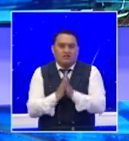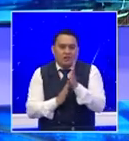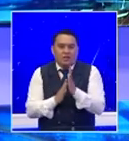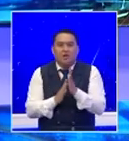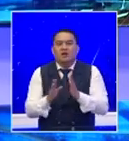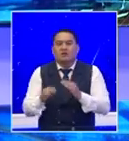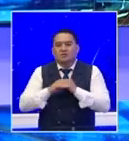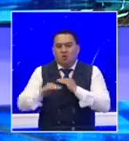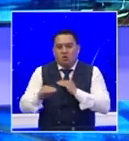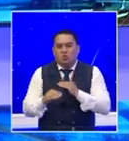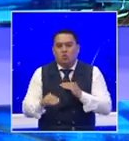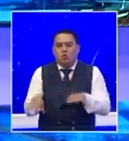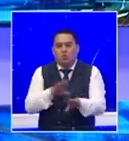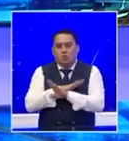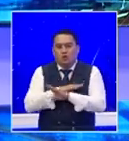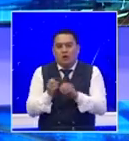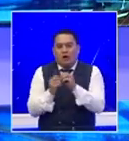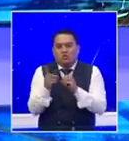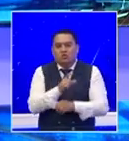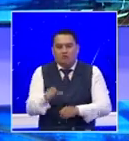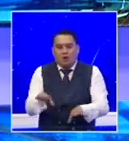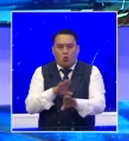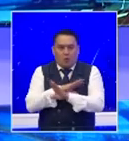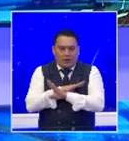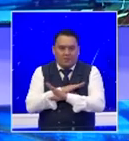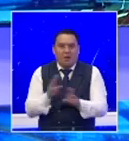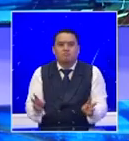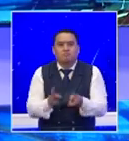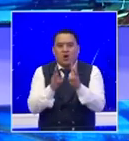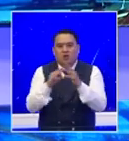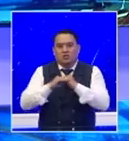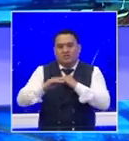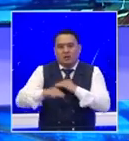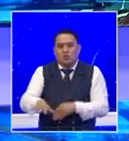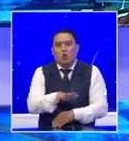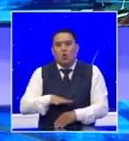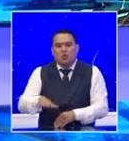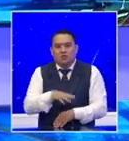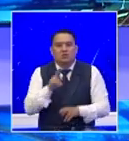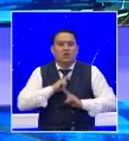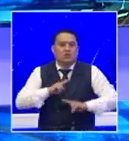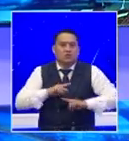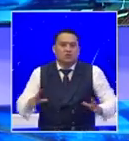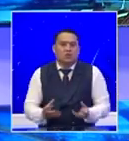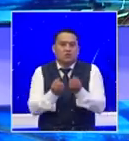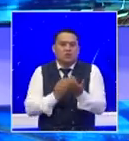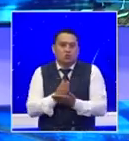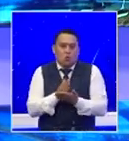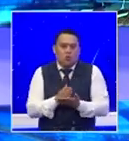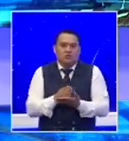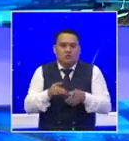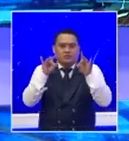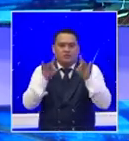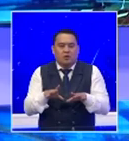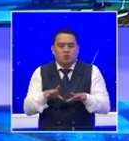Огненная стихия унесла жизни 11 человек. Большинство пожаров пришлись на степные участки. Сотрудники ДЧС связывают это с